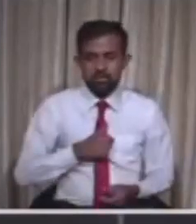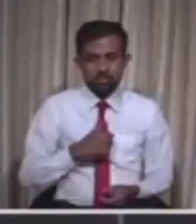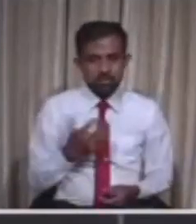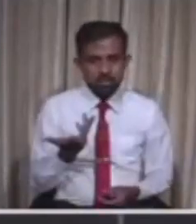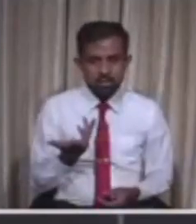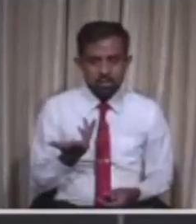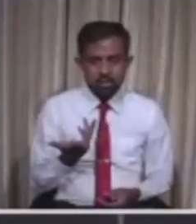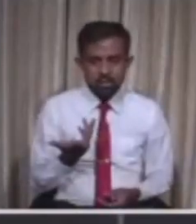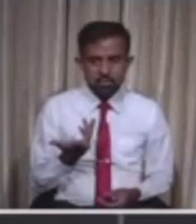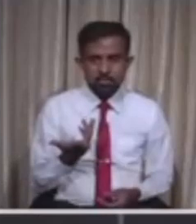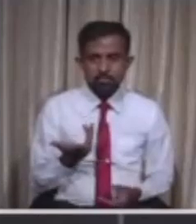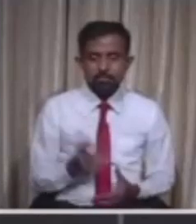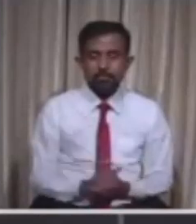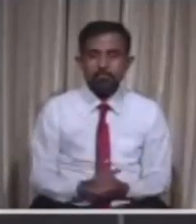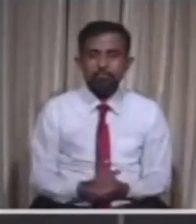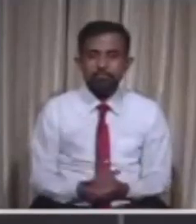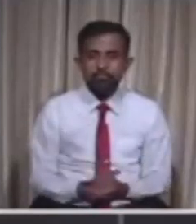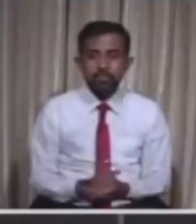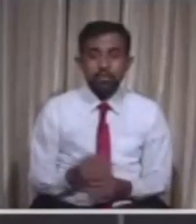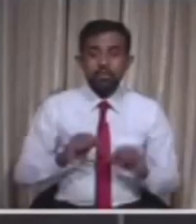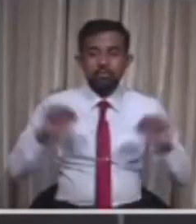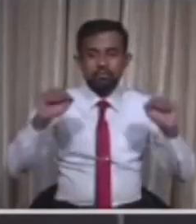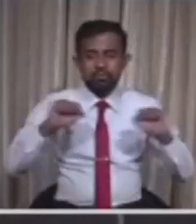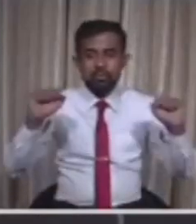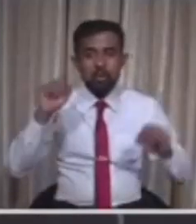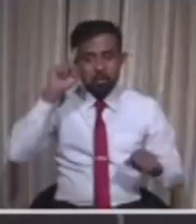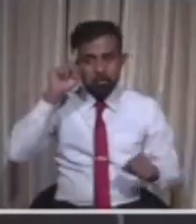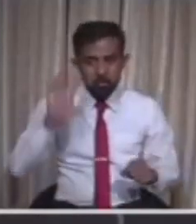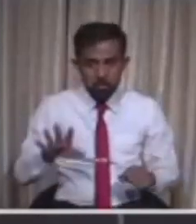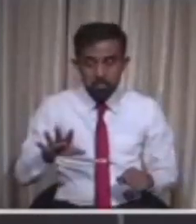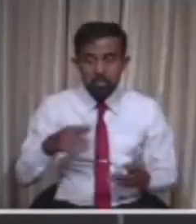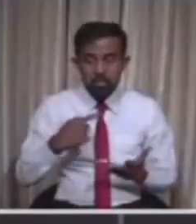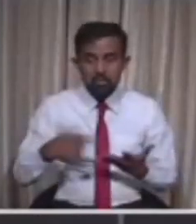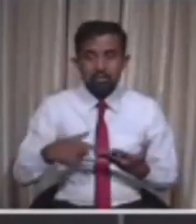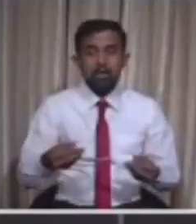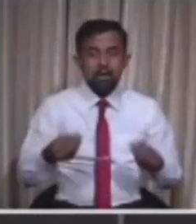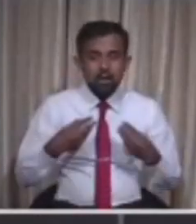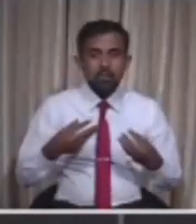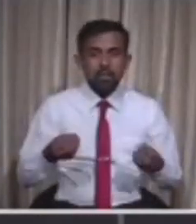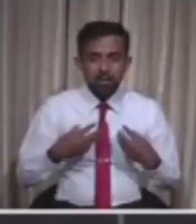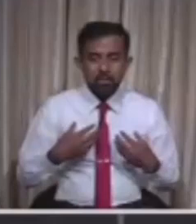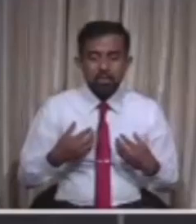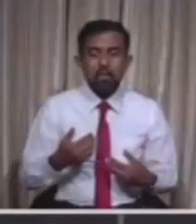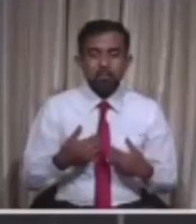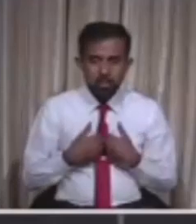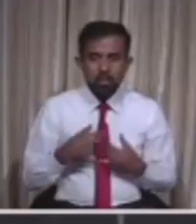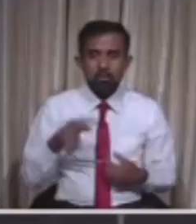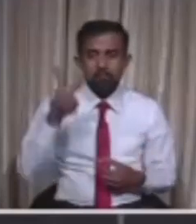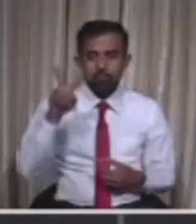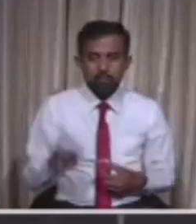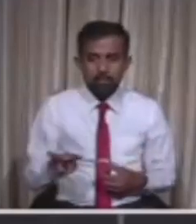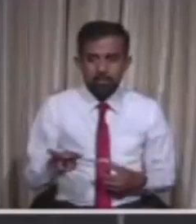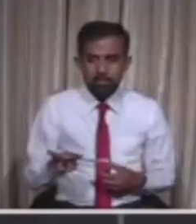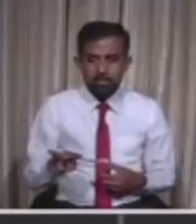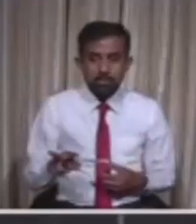ඒ දැන් ඒ ජනාලකරයෙන් බලාපොරොත්තු දේ ලැබෙයි කියලා මම විශ්වාස කරනවා